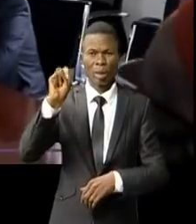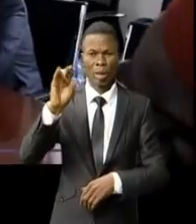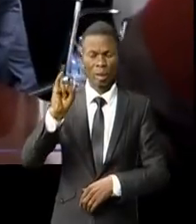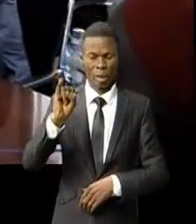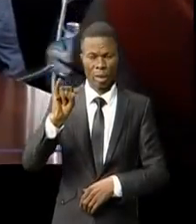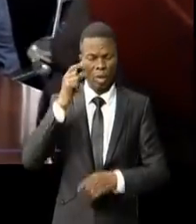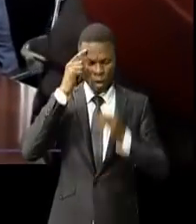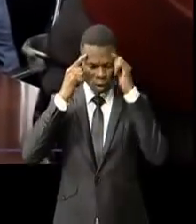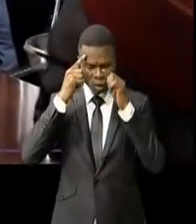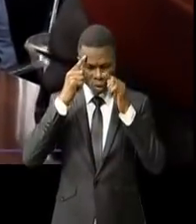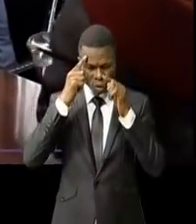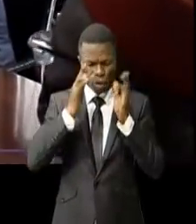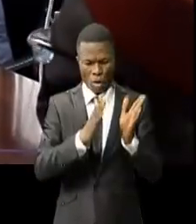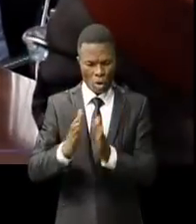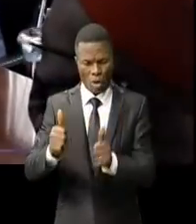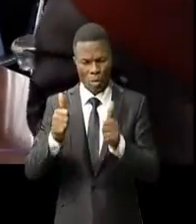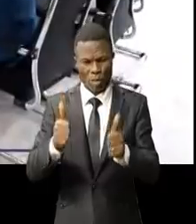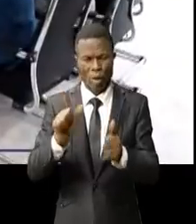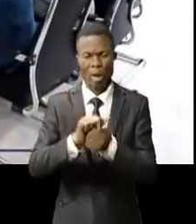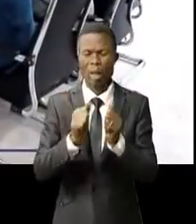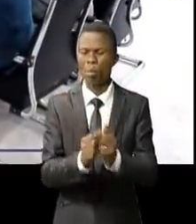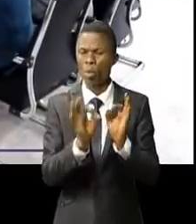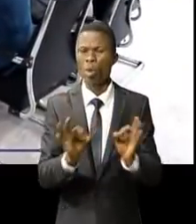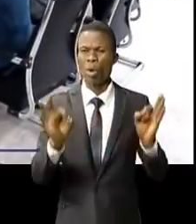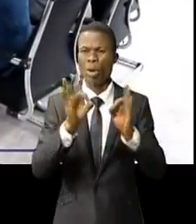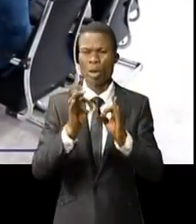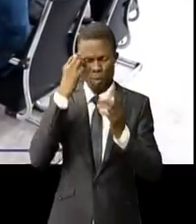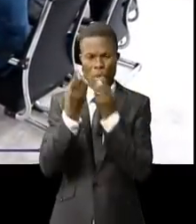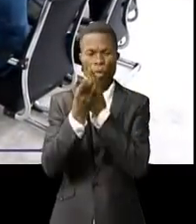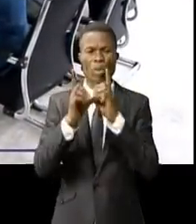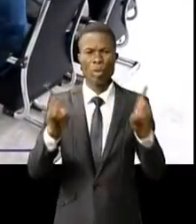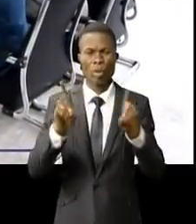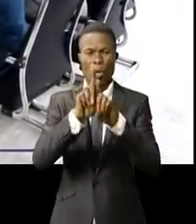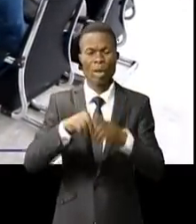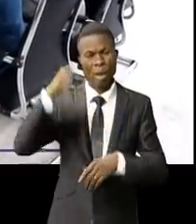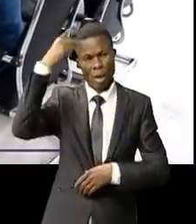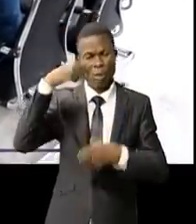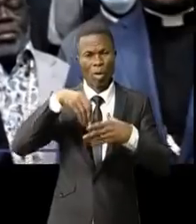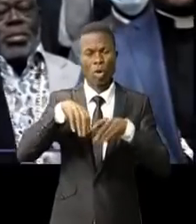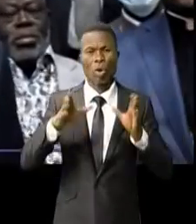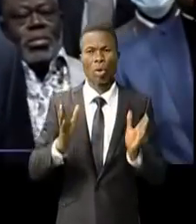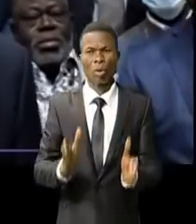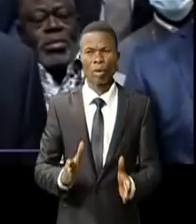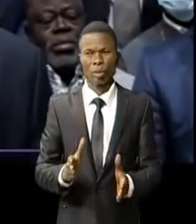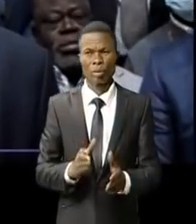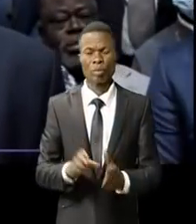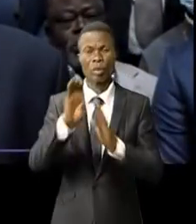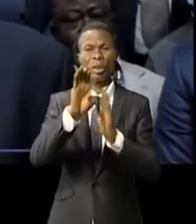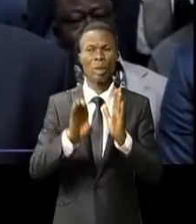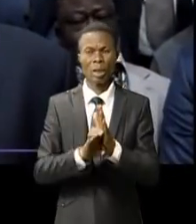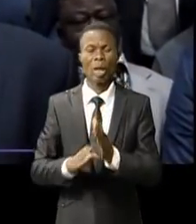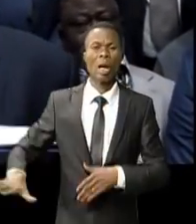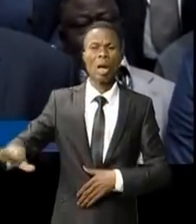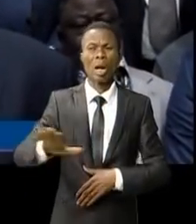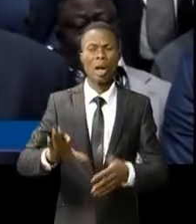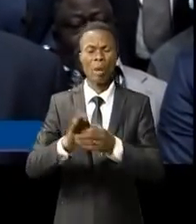le souci de bien s'informer sur les matières essentielles pour la démocratie et la politique congolaise. La position des États-Unis est